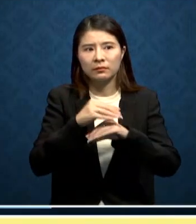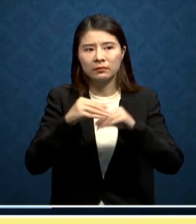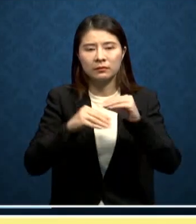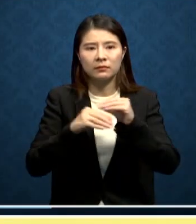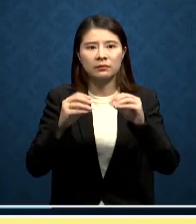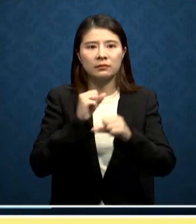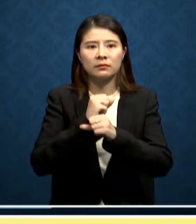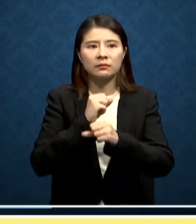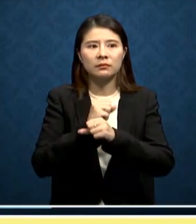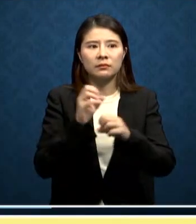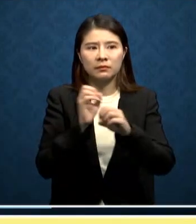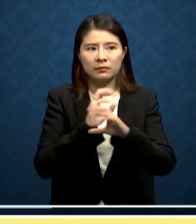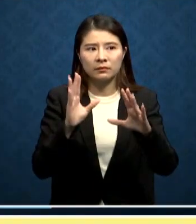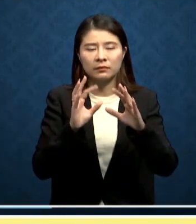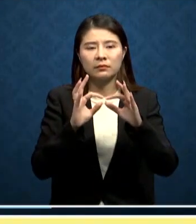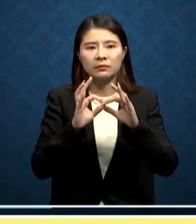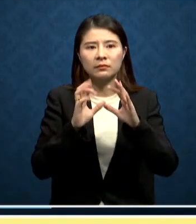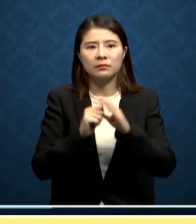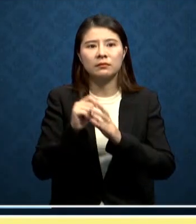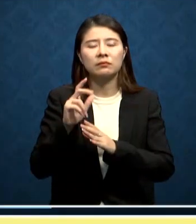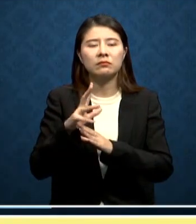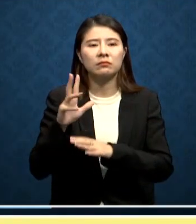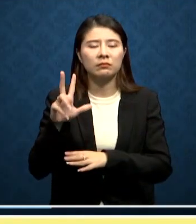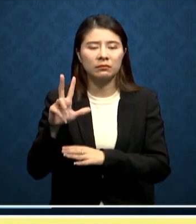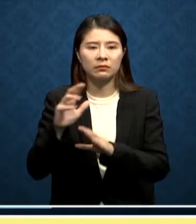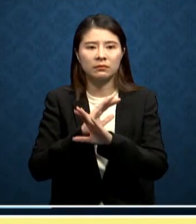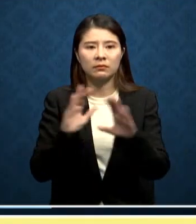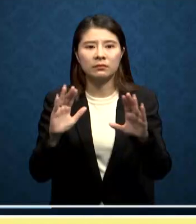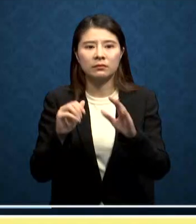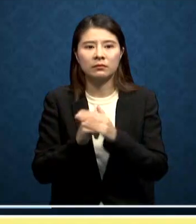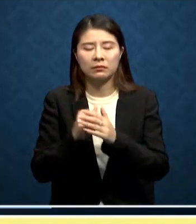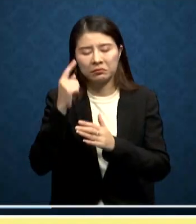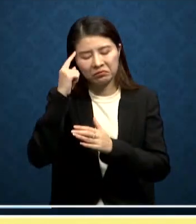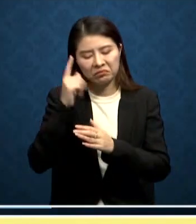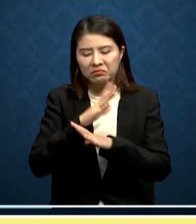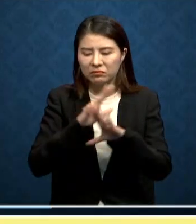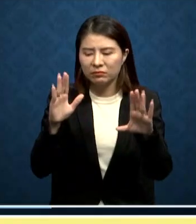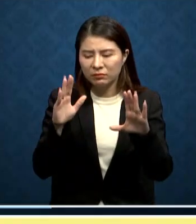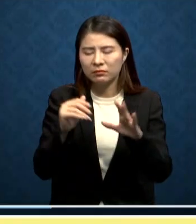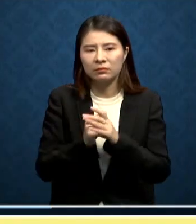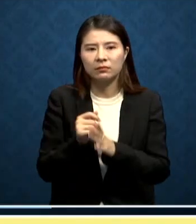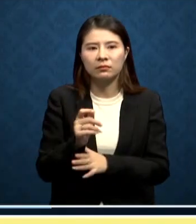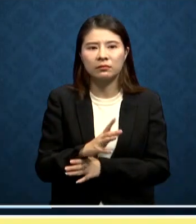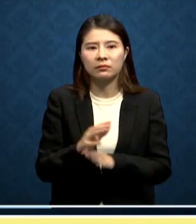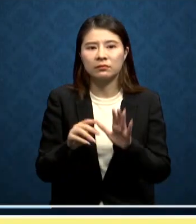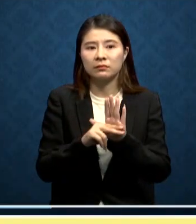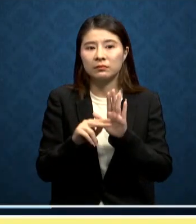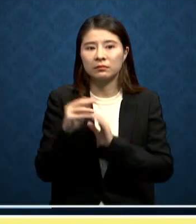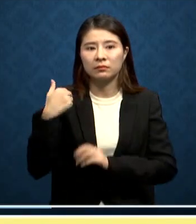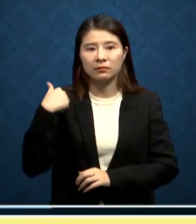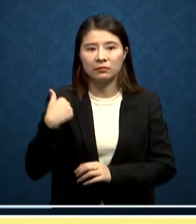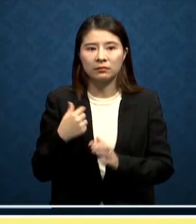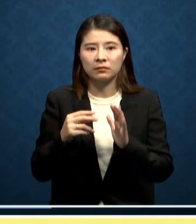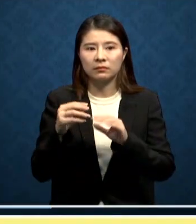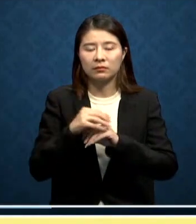ที่ยกเลิกในปีที่แล้วเนี่ย 3โครงการคือคือจริงๆแล้วไม่ควรจะมีนะโครงการโครงการที่ตั้งขึ้นเนี่ยหมายถึง